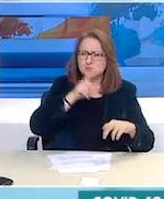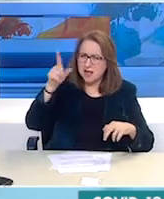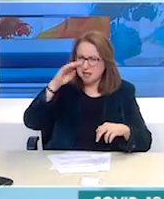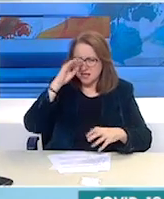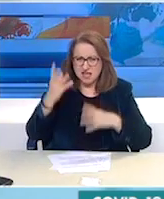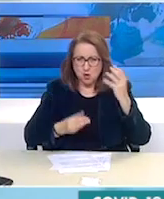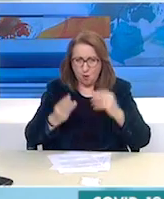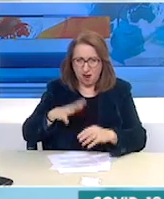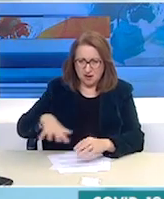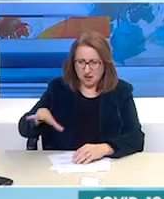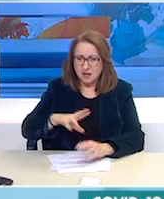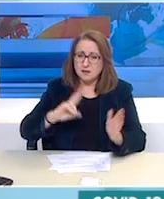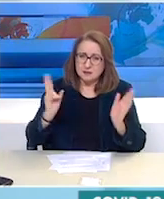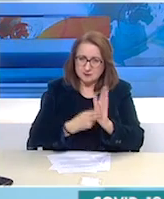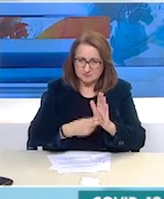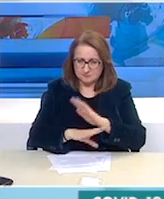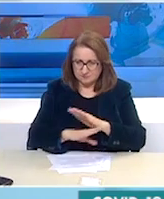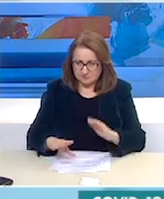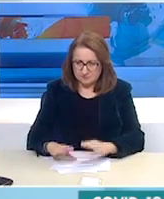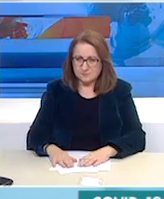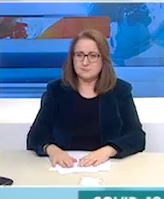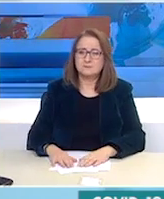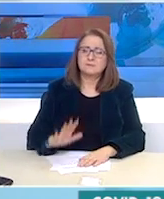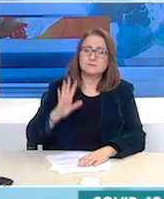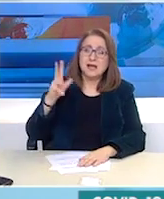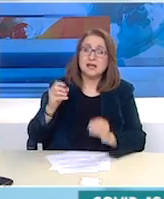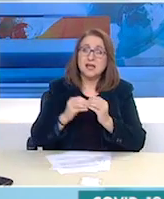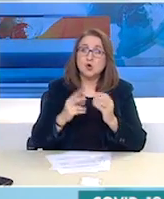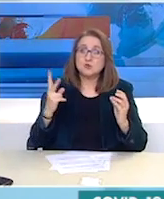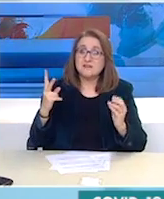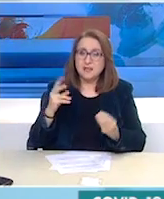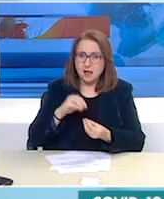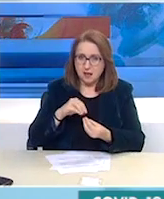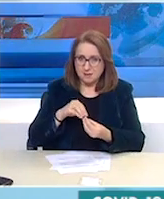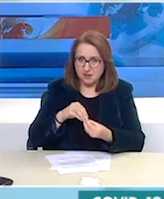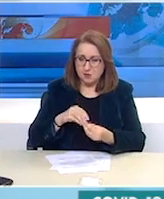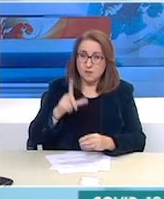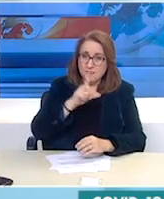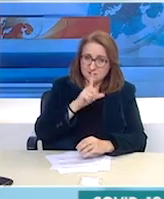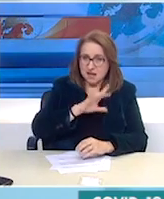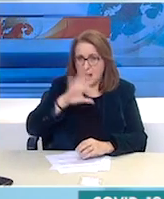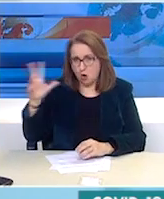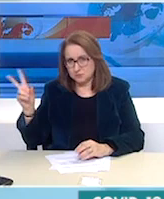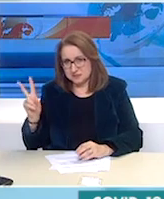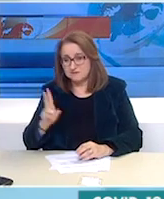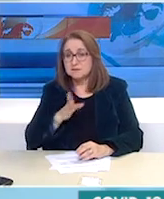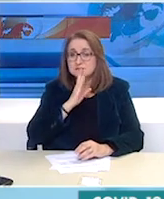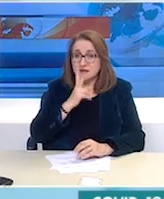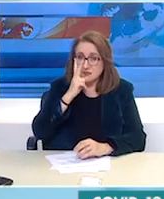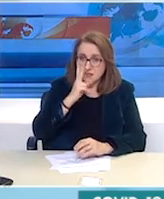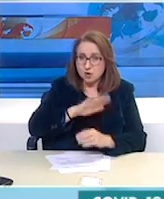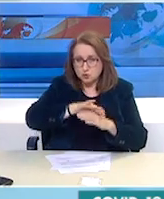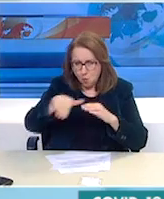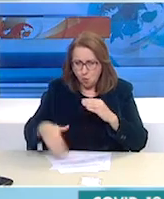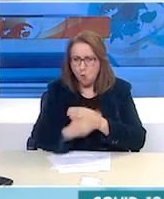ισχύει μέχρι και τις 27 Απριλίου και αφορά τις εξής ημέρες και ώρες: από Δευτέρα ως Παρασκευή από τις 2 το μεσημέρι μέχρι τις 8 το